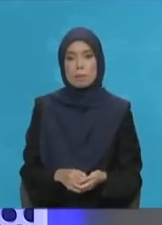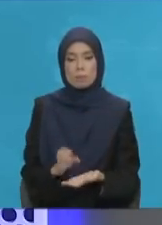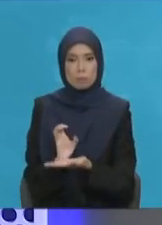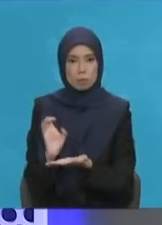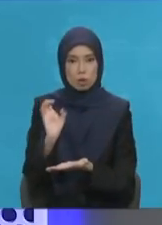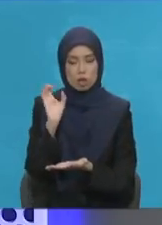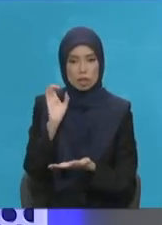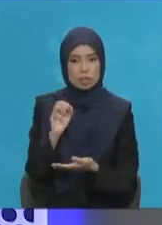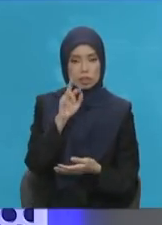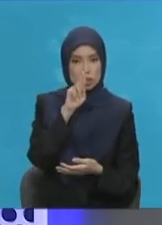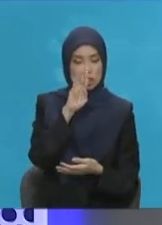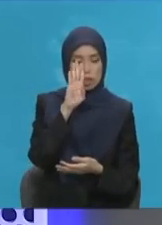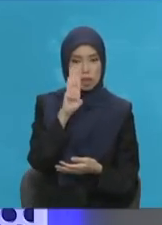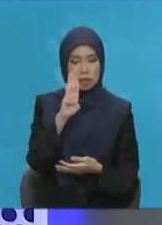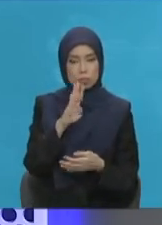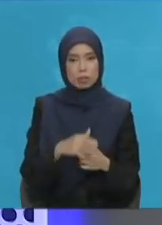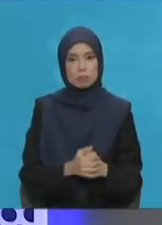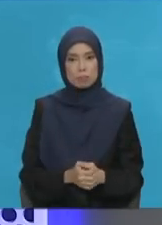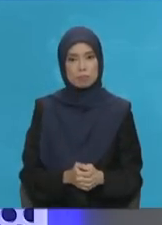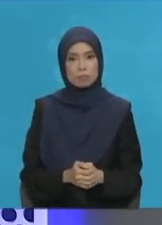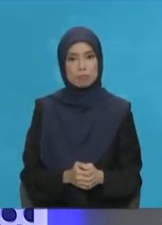beberapa bagian di kampus berkenaan